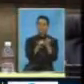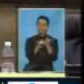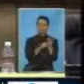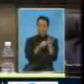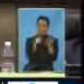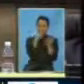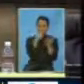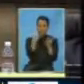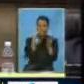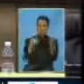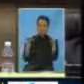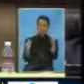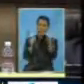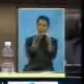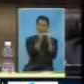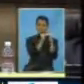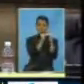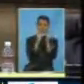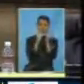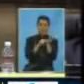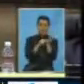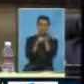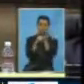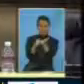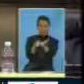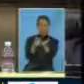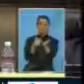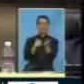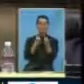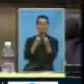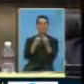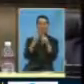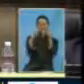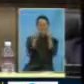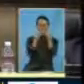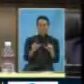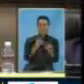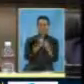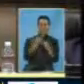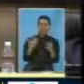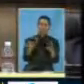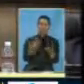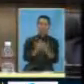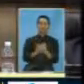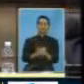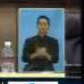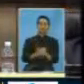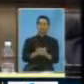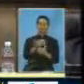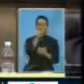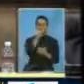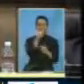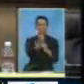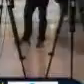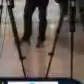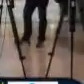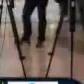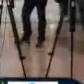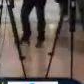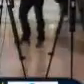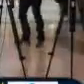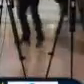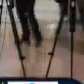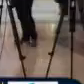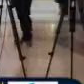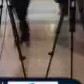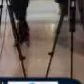ำหนดวันในการเริ่มซักถามวันที่15มกราคมเวลา10นาฬิกาค่ะโดยสำนวนถอดถอนของนายนิ